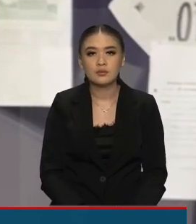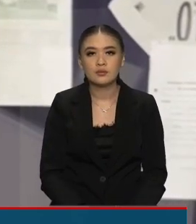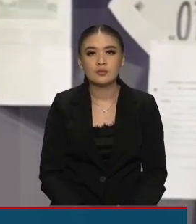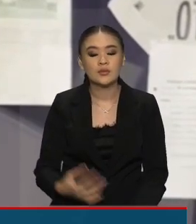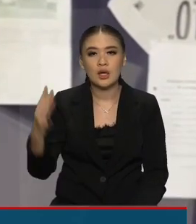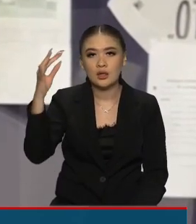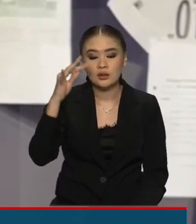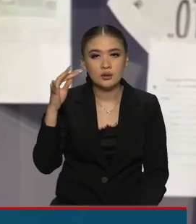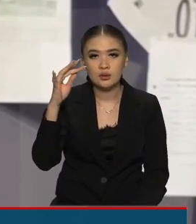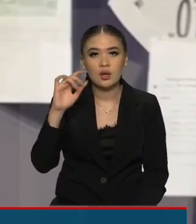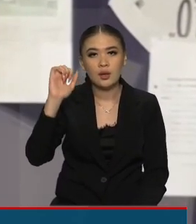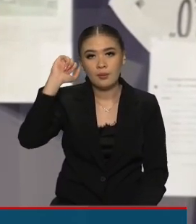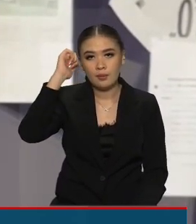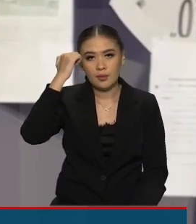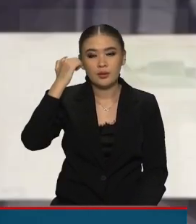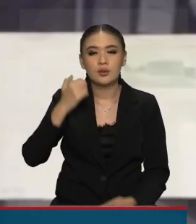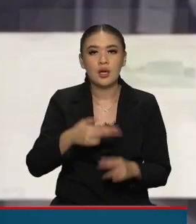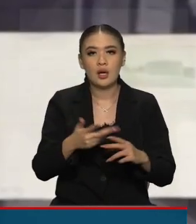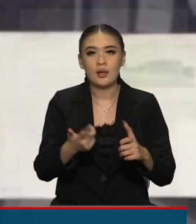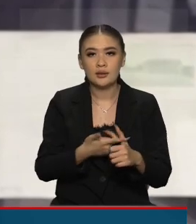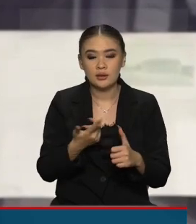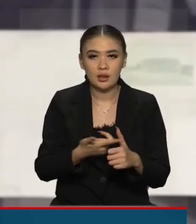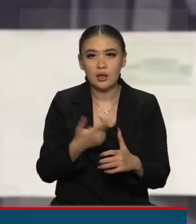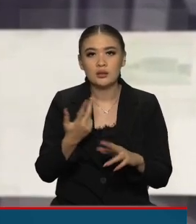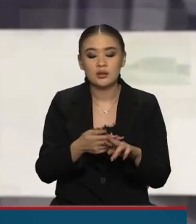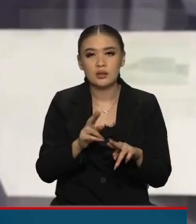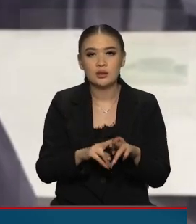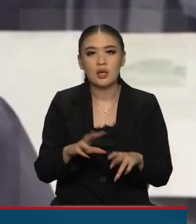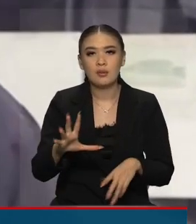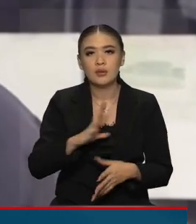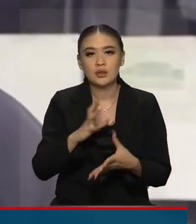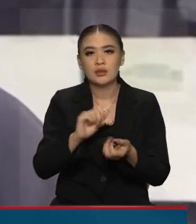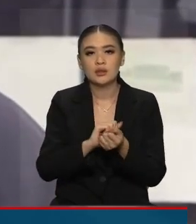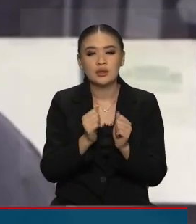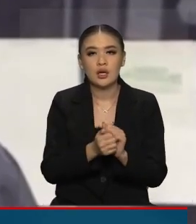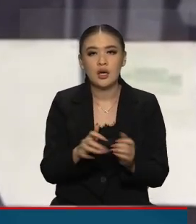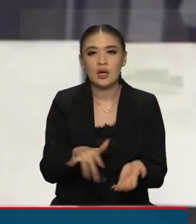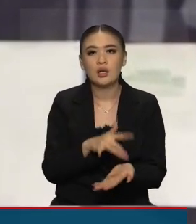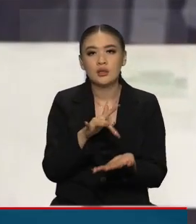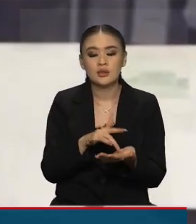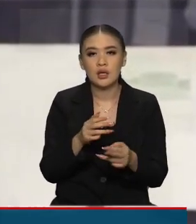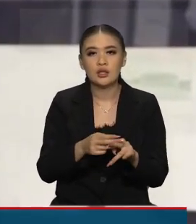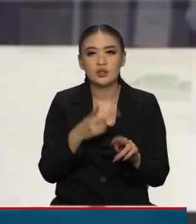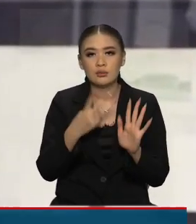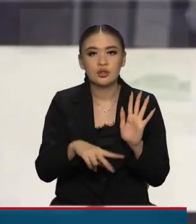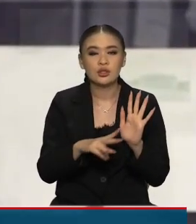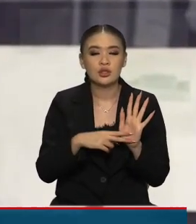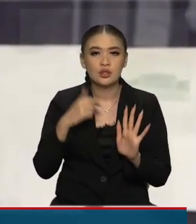тарих және сәулет ескерткіші деп аталады. Бұл сырты таспен қаланады. 27 жылы